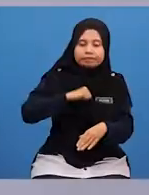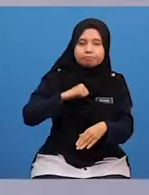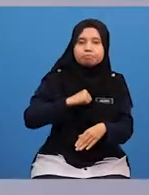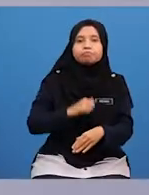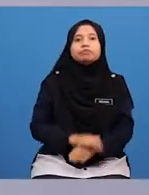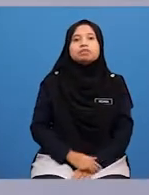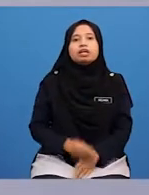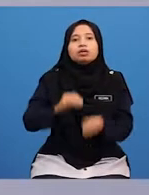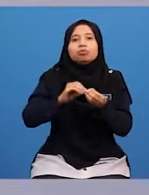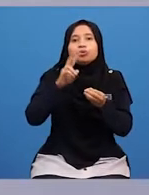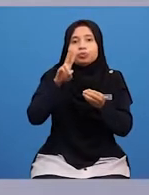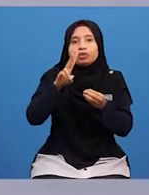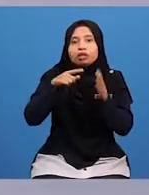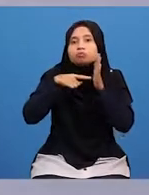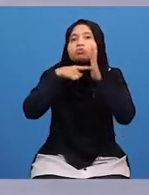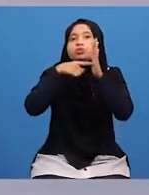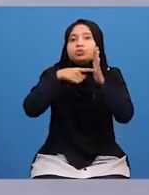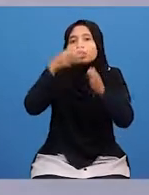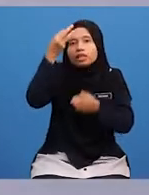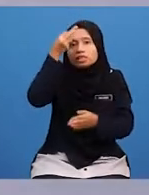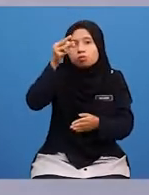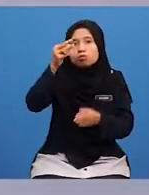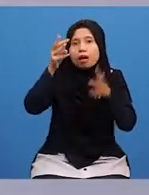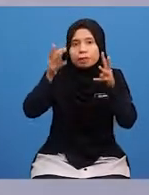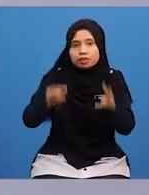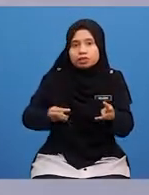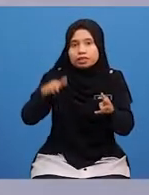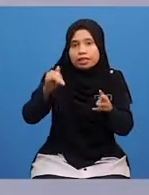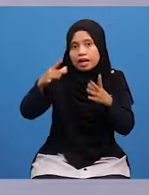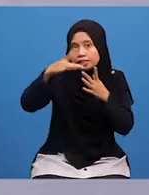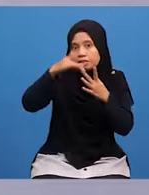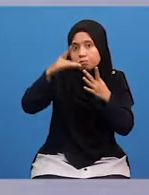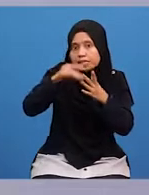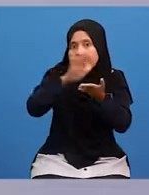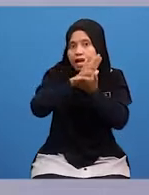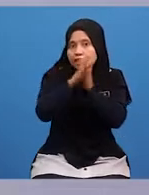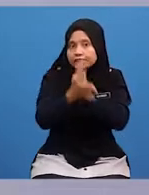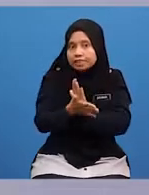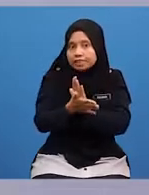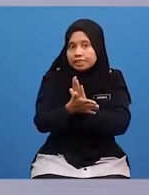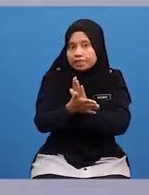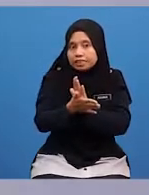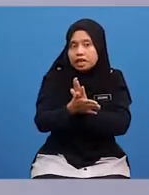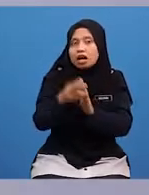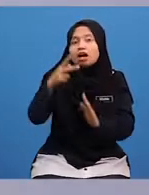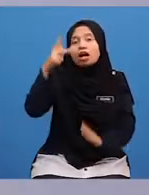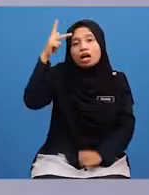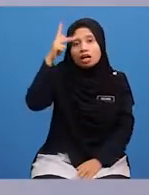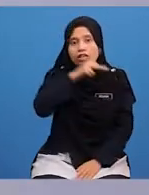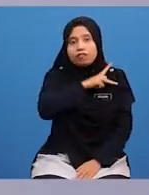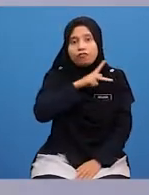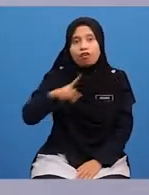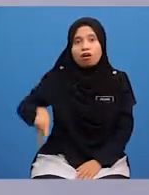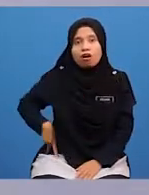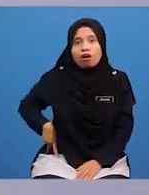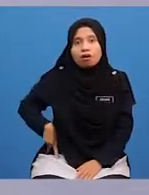Kedua, menunjukkan kemuliaan manusia yang dipilih menjadi khalifah di bumi berbanding